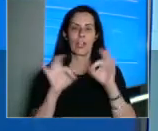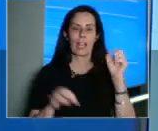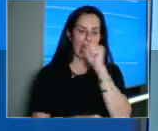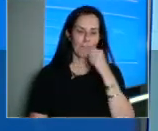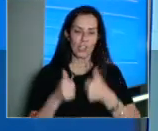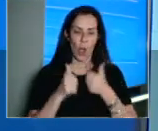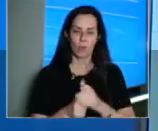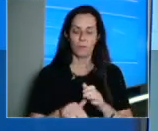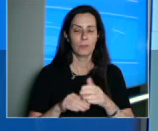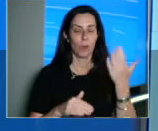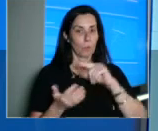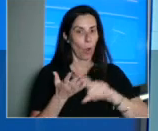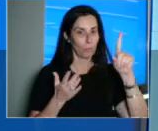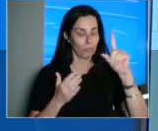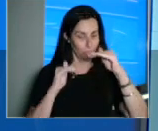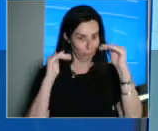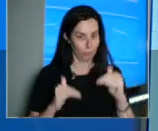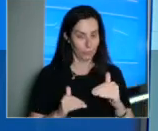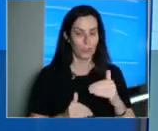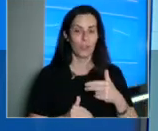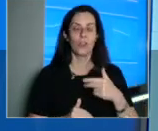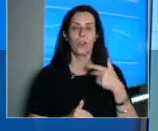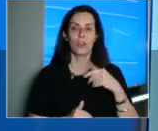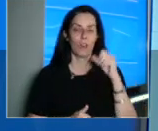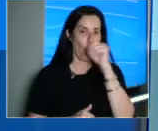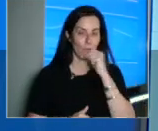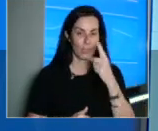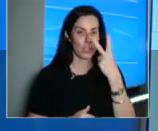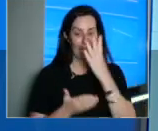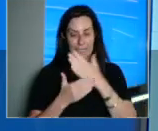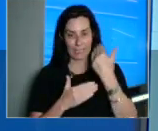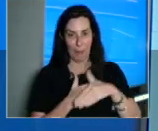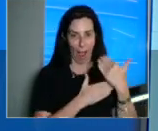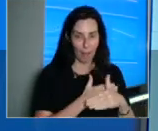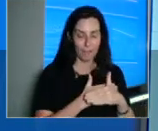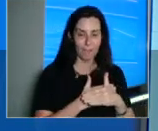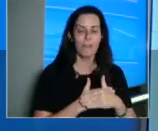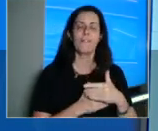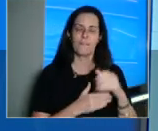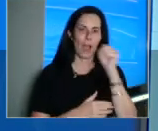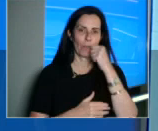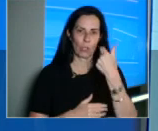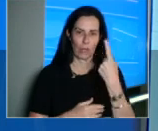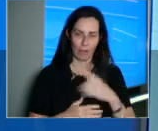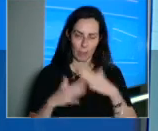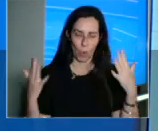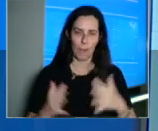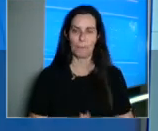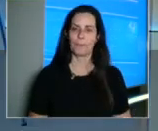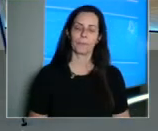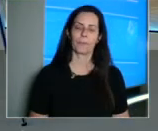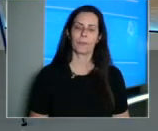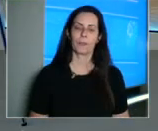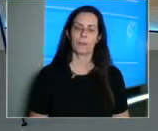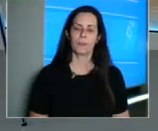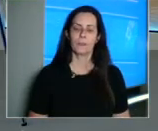האירוויזיון. עוד פחות מחודש לשלושת מופעי האירוויזיון. שני חצי גמר וגמר אחד גדול.